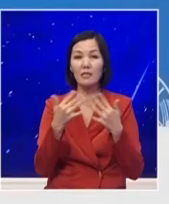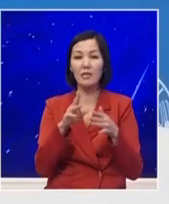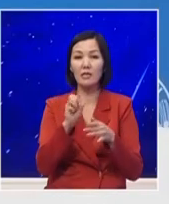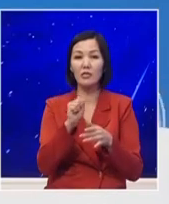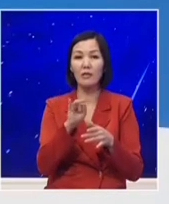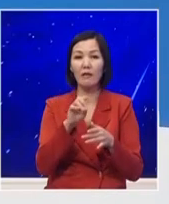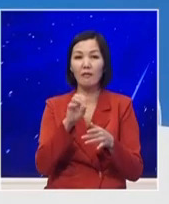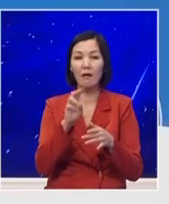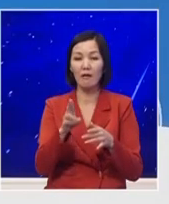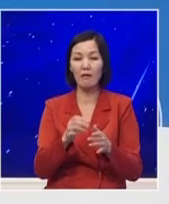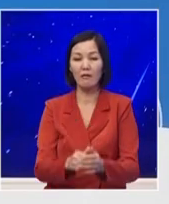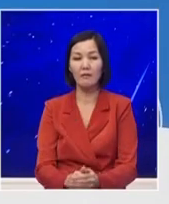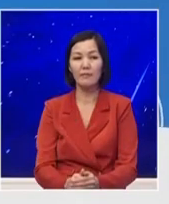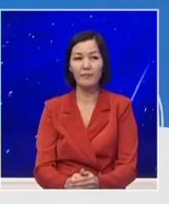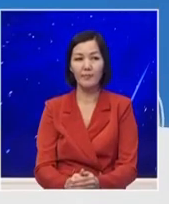Жайнак.